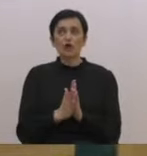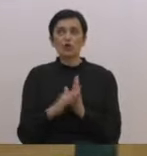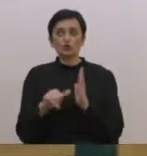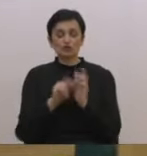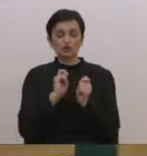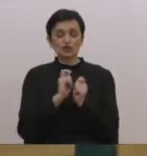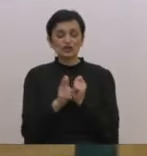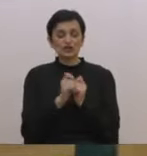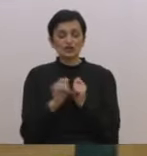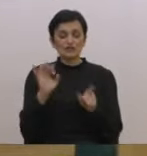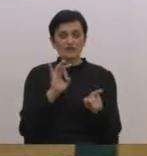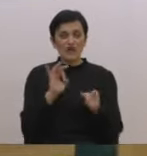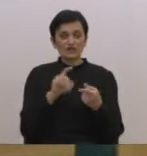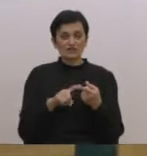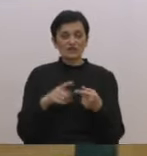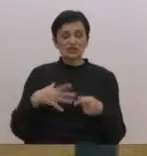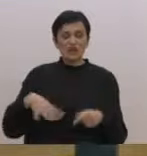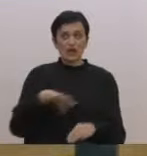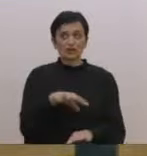ინვესტიციების მოზიდვაზე ამ ქვეყანაში, ხო?